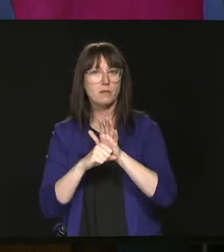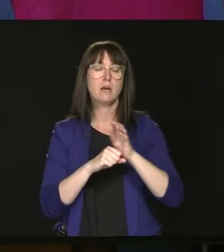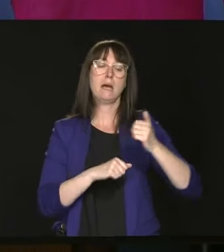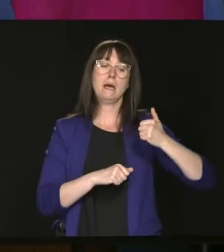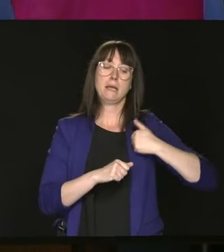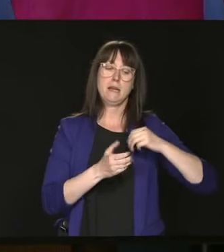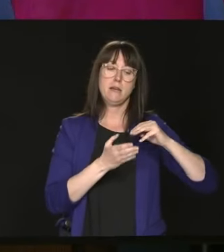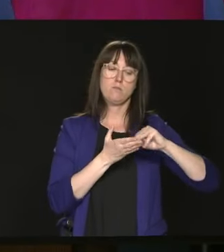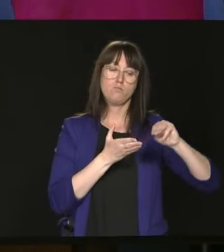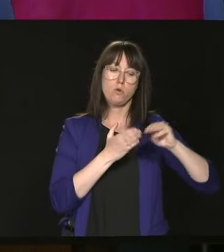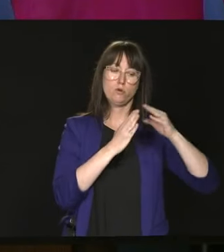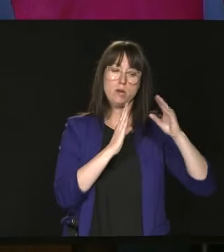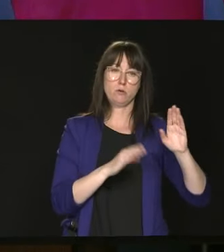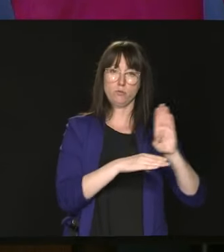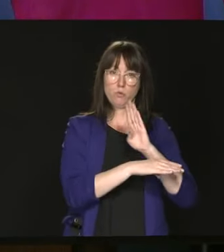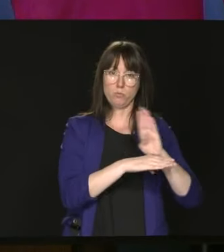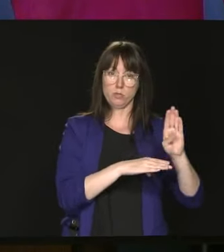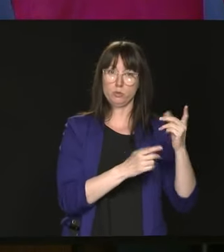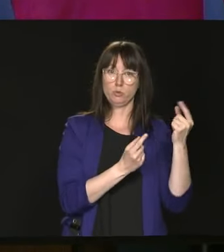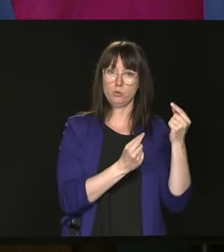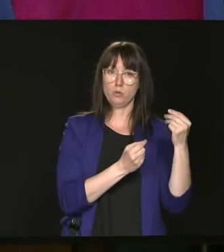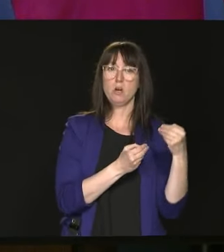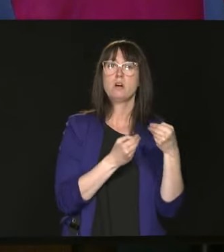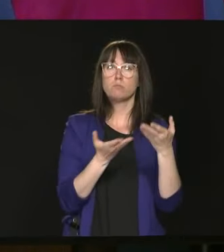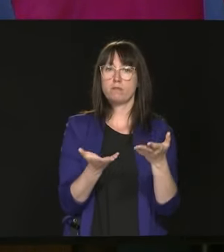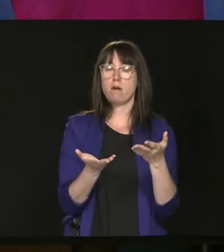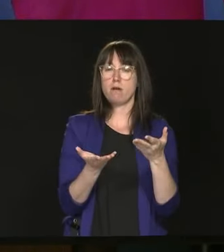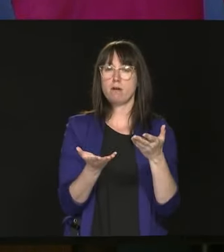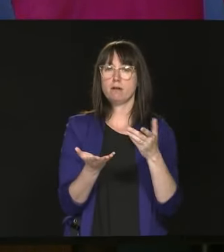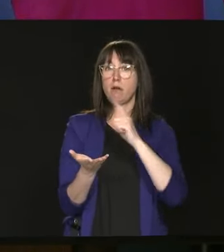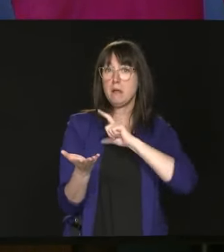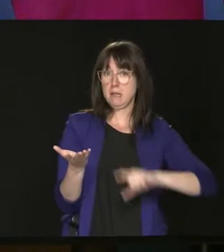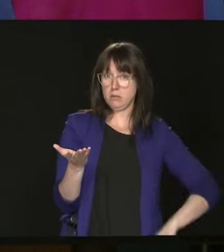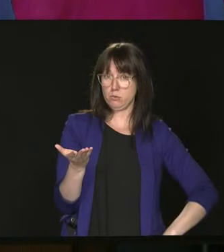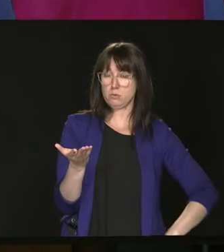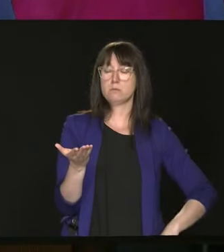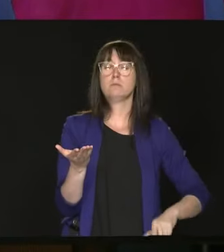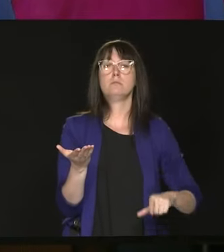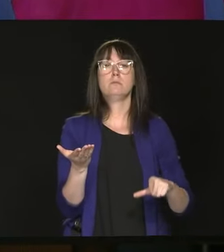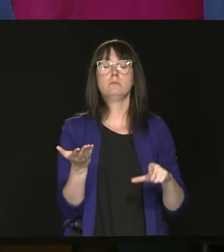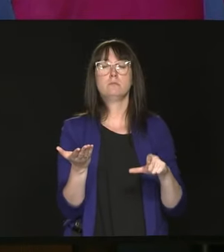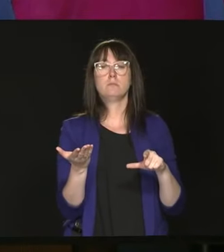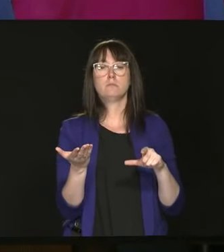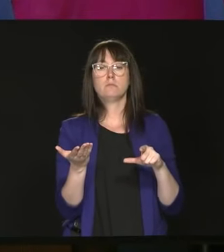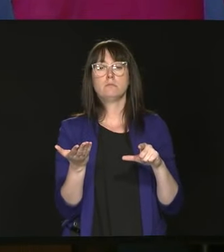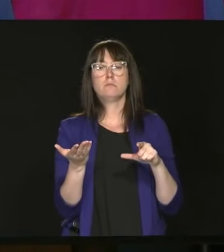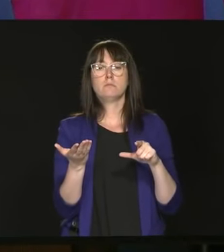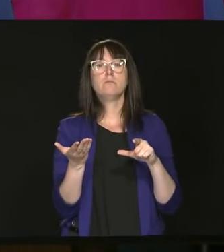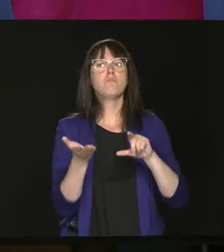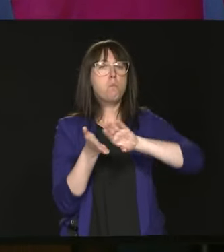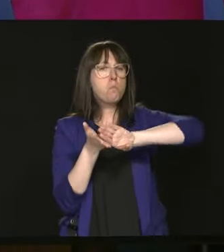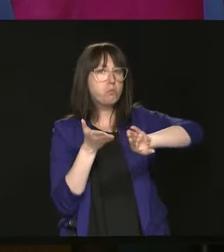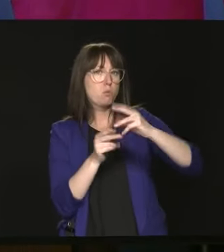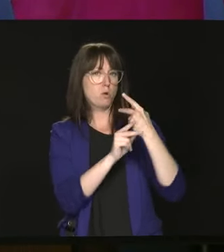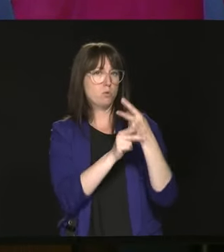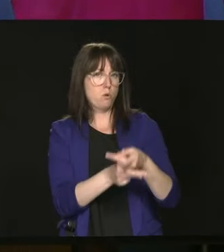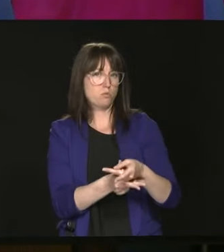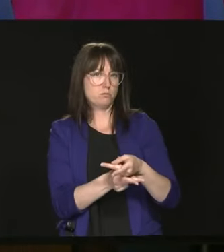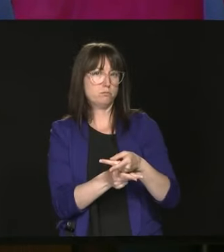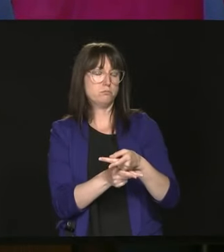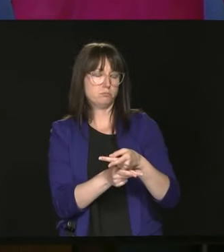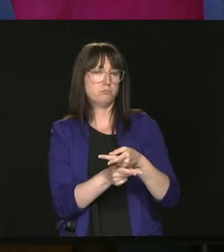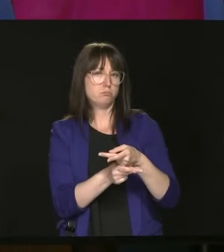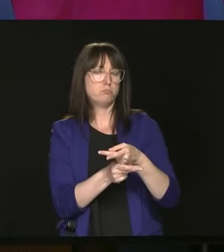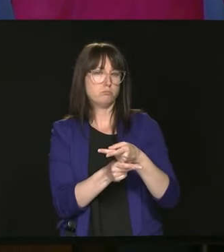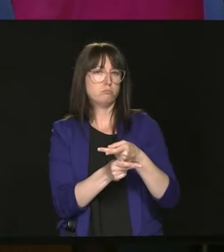d'immeubles commerciaux admissibles des prêts remboursables qui couvrent 50% du loyer des locataires touchés en échange